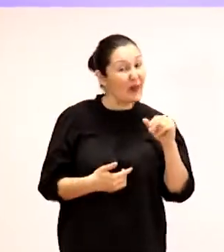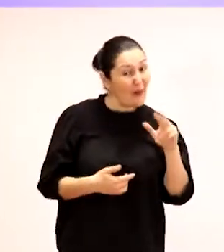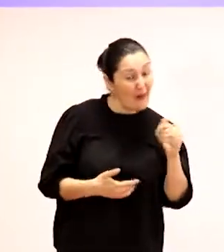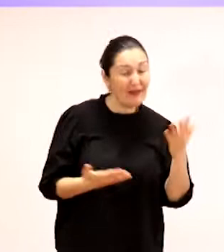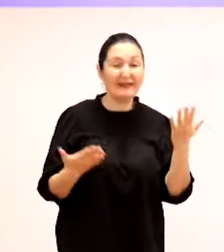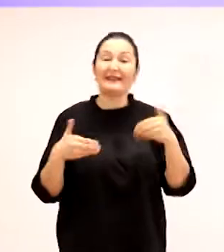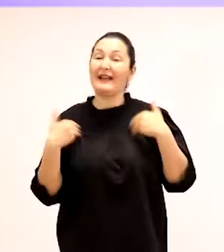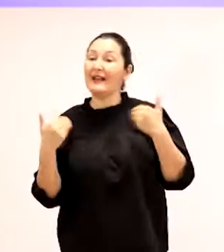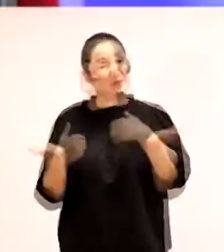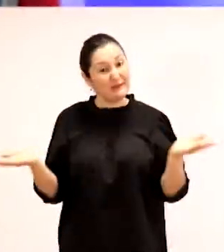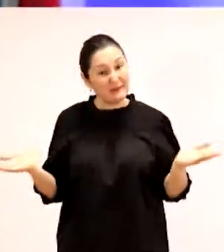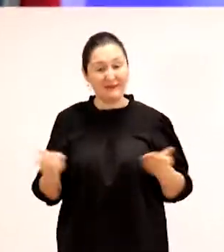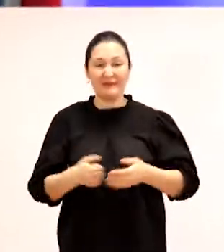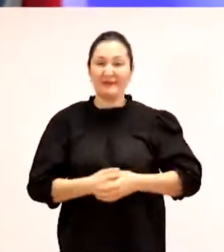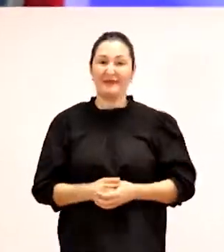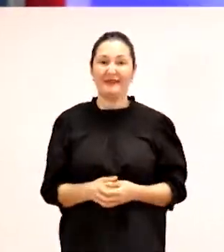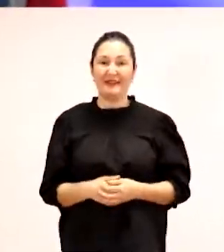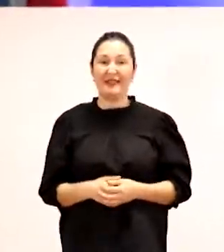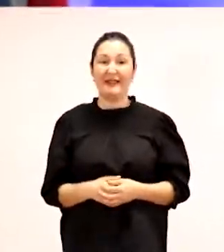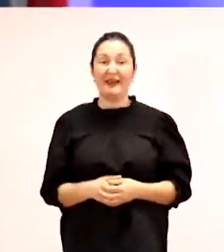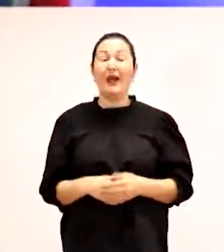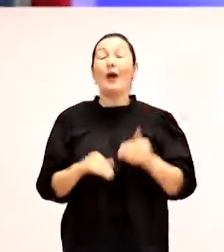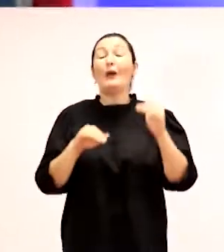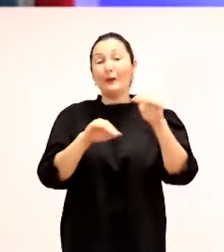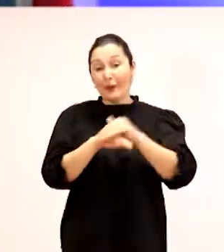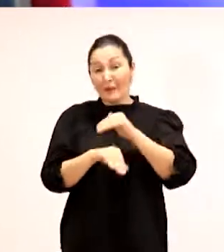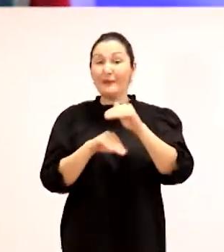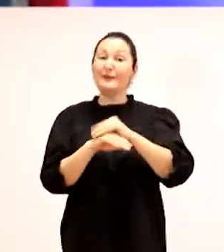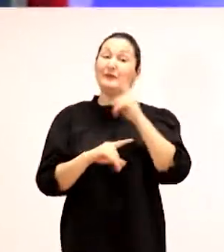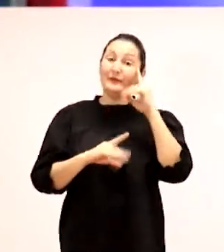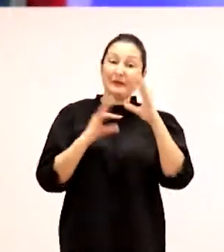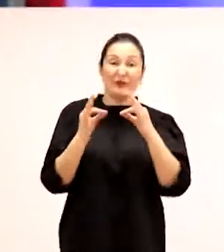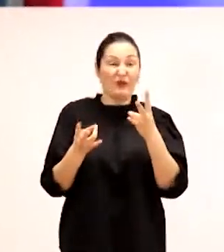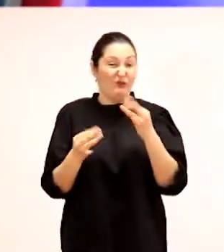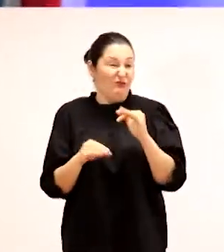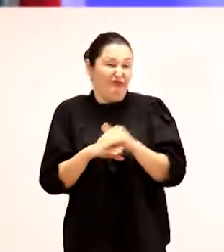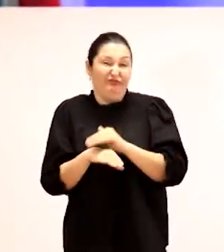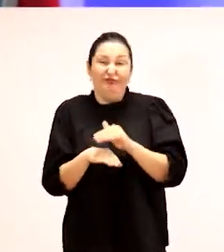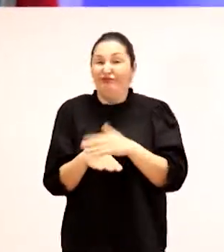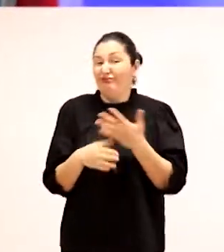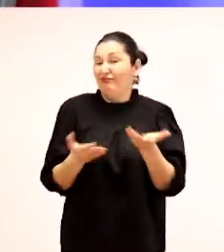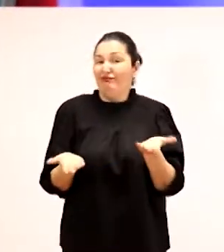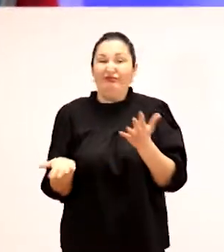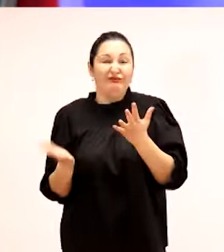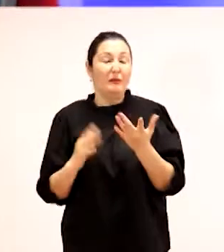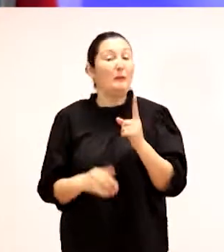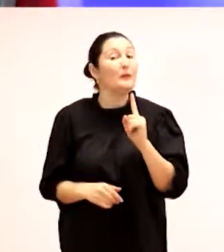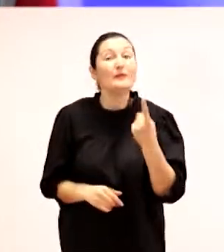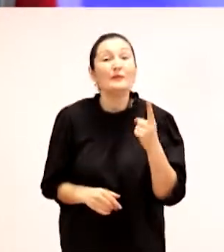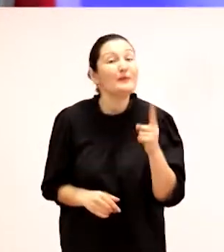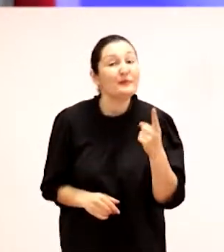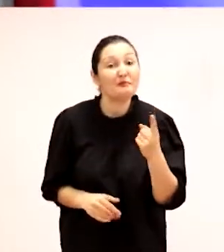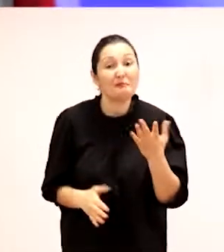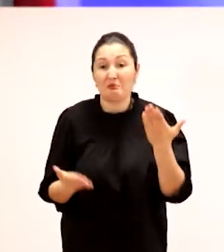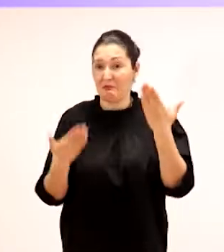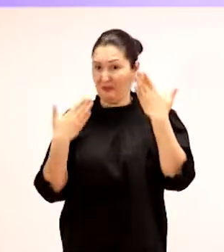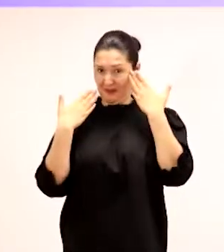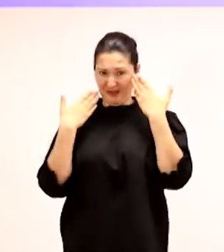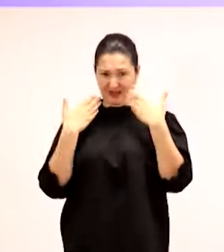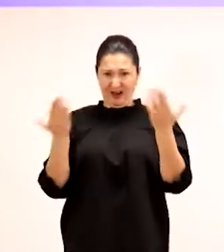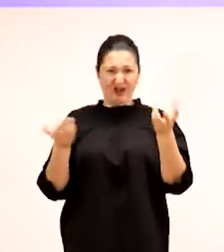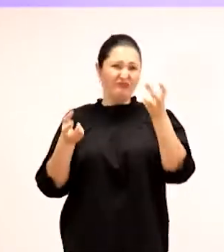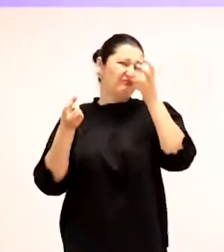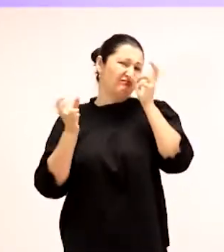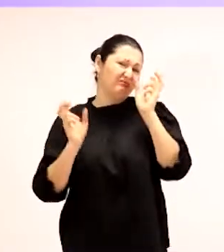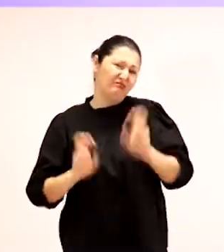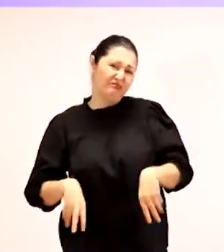Здравствуй, Азиз. Здравствуй. Добрый-то добрый, да не очень. А почему же это? Не знаю.